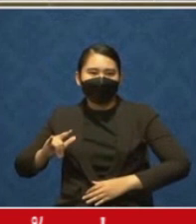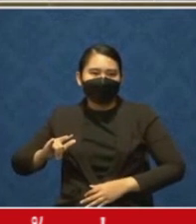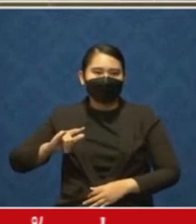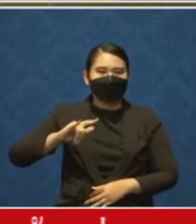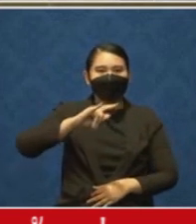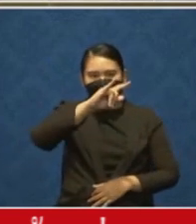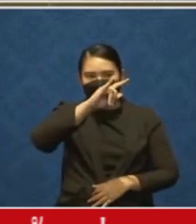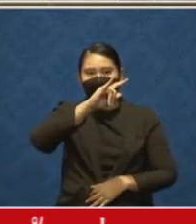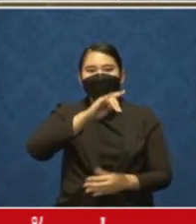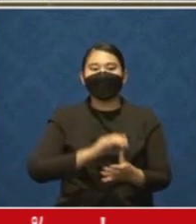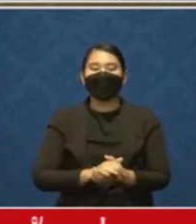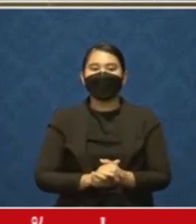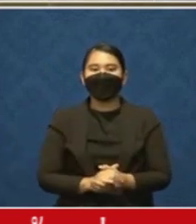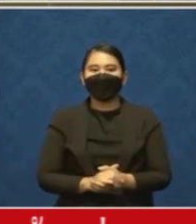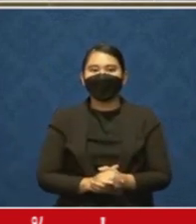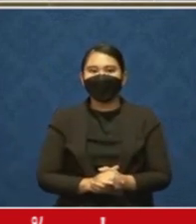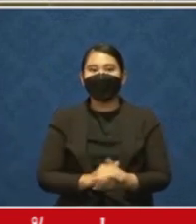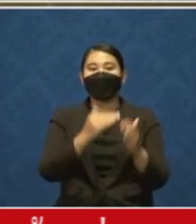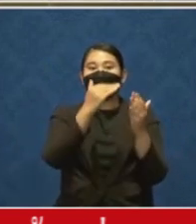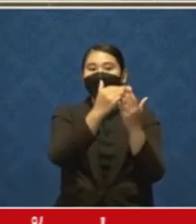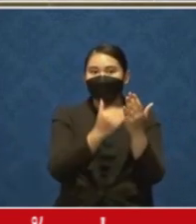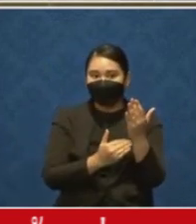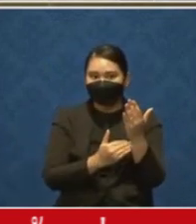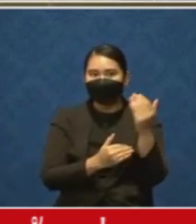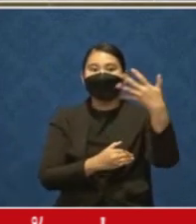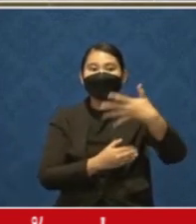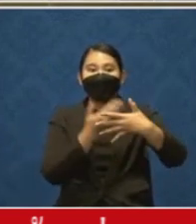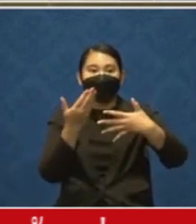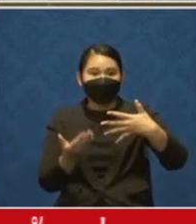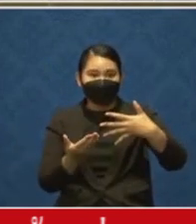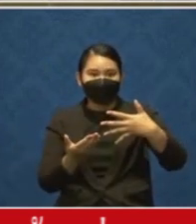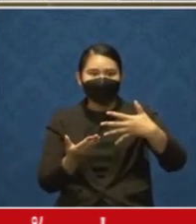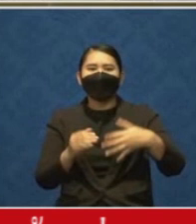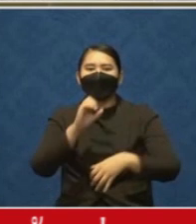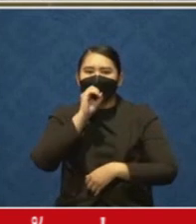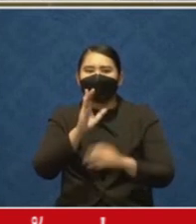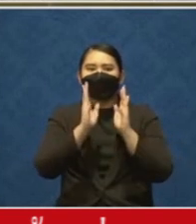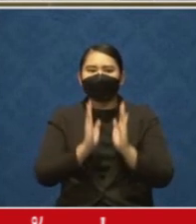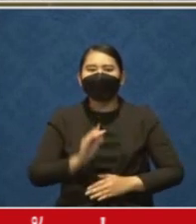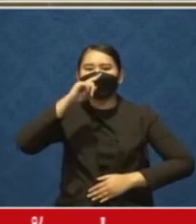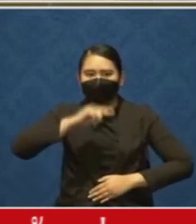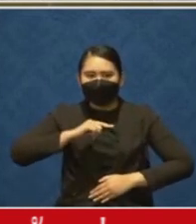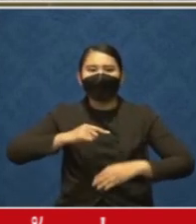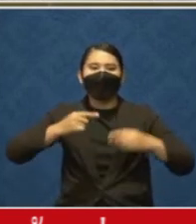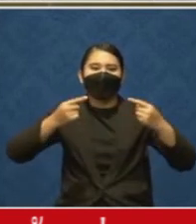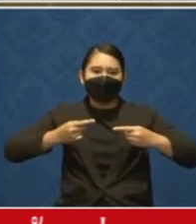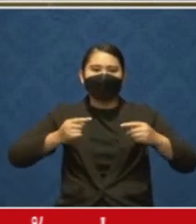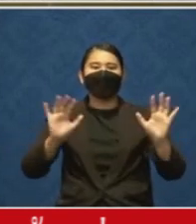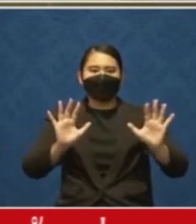ามเปิดคุณสมบัติ5ข้อล้ำวอนคนไทยอย่าขัดขากันเอง